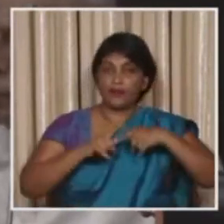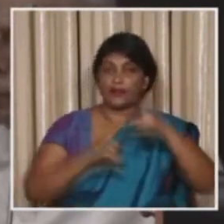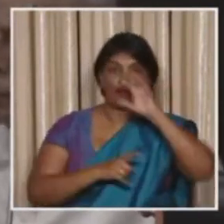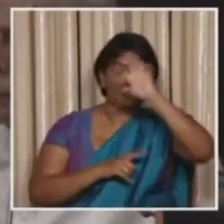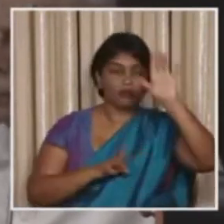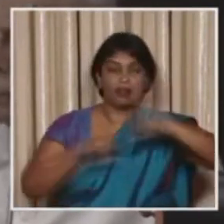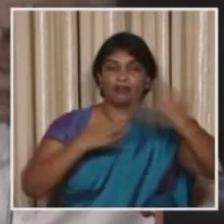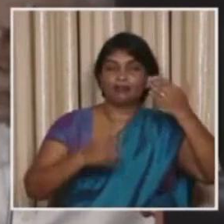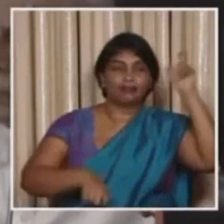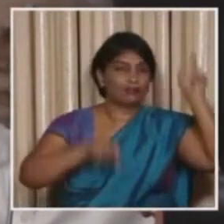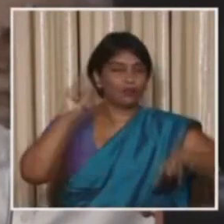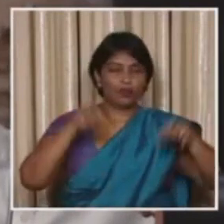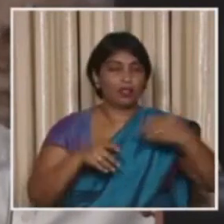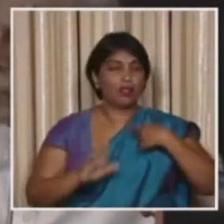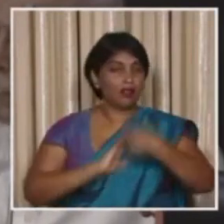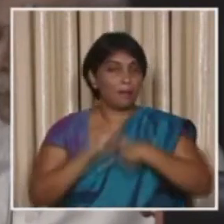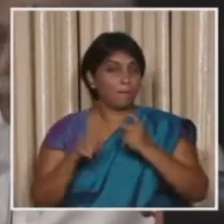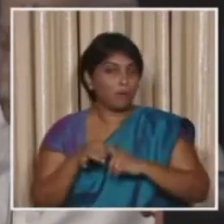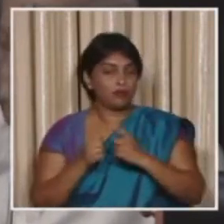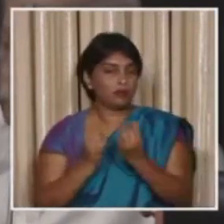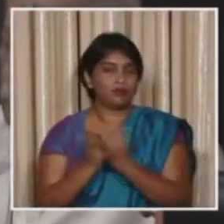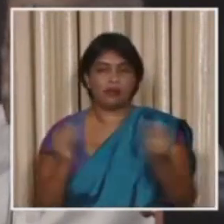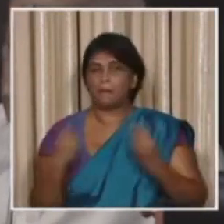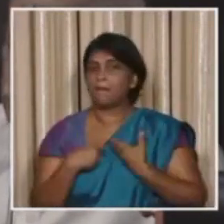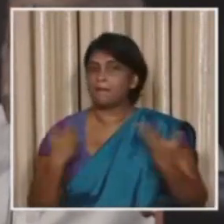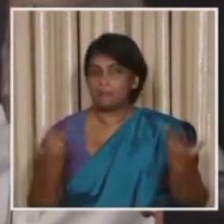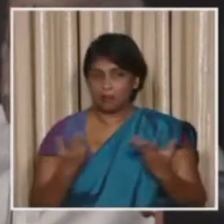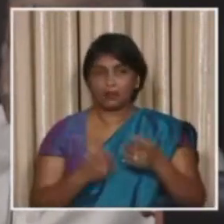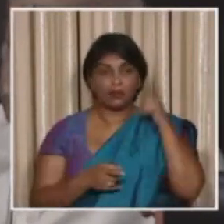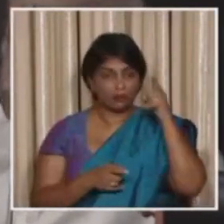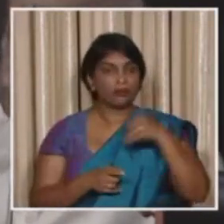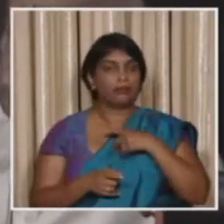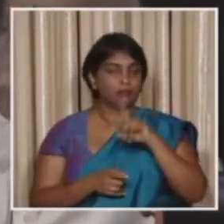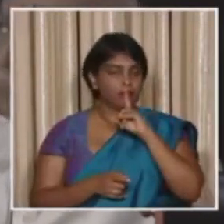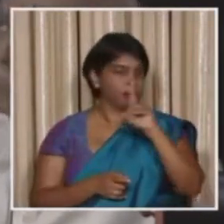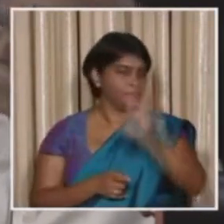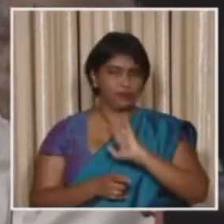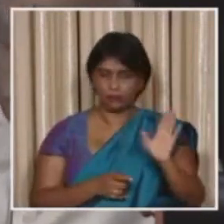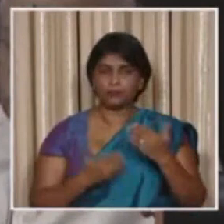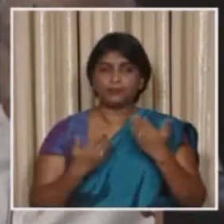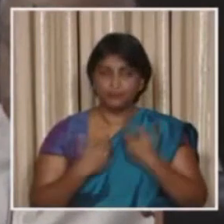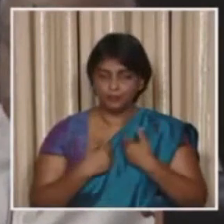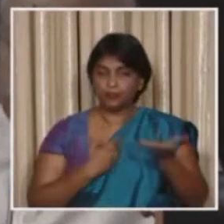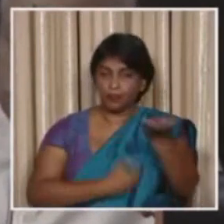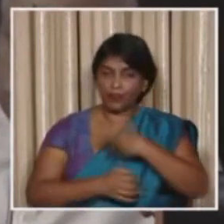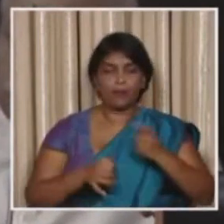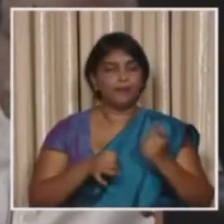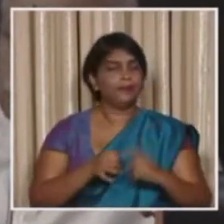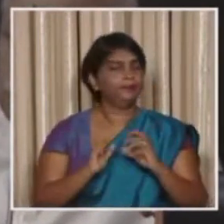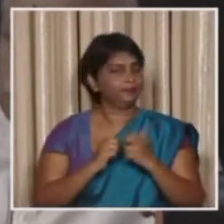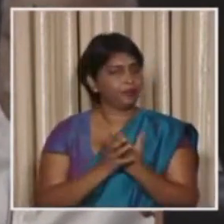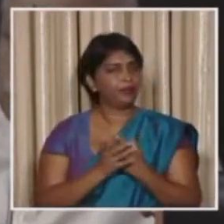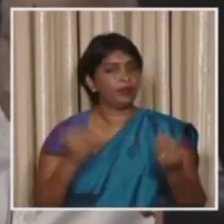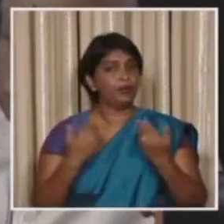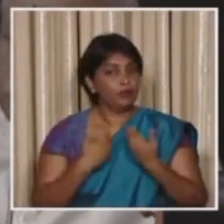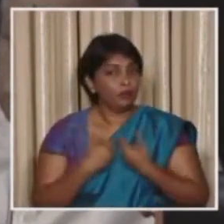හෝ බාහිර පාර්ශ්වයකට අපේ ප්‍රශ්න විසඳන්නට බැහැ. ඒ අයට මං කියන්නෙත් නෑ. අපි අපේ ප්‍රශ්න විසඳන්න ඕනේ. අපේ